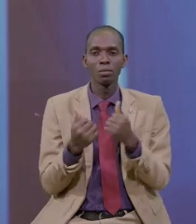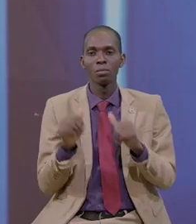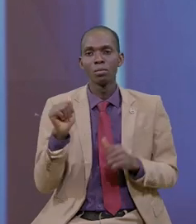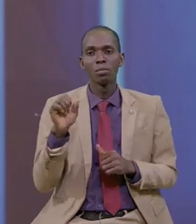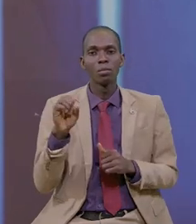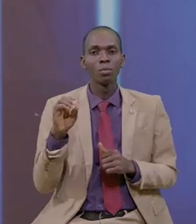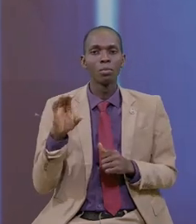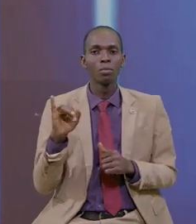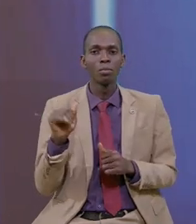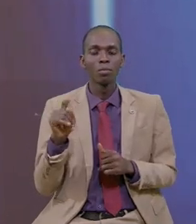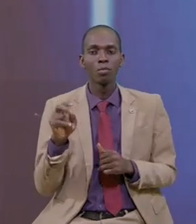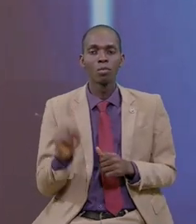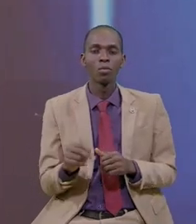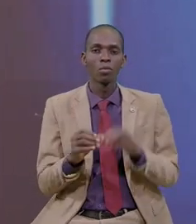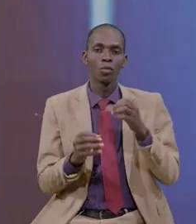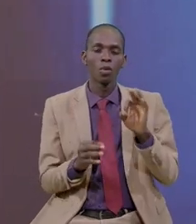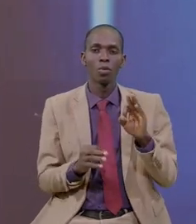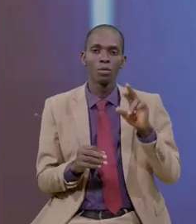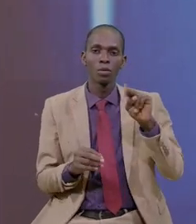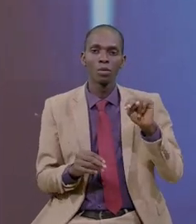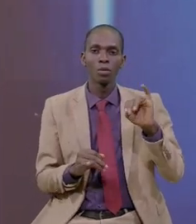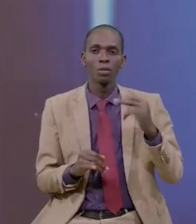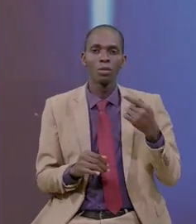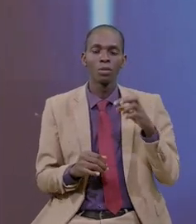Seigneur pour